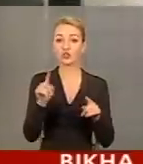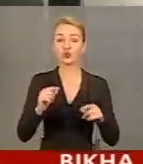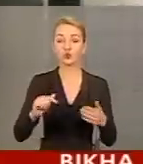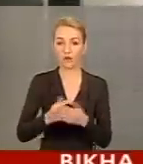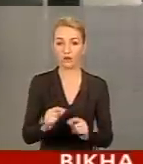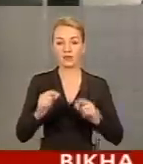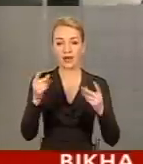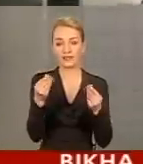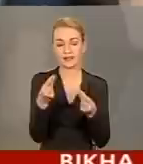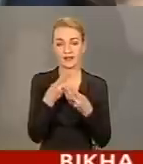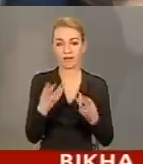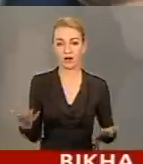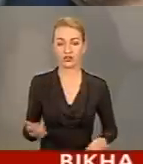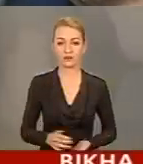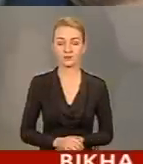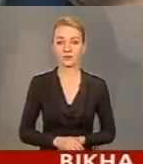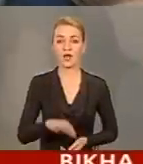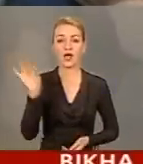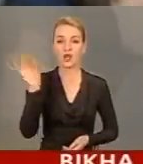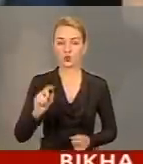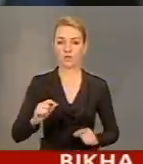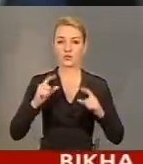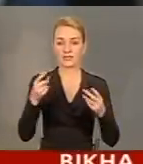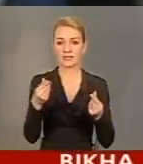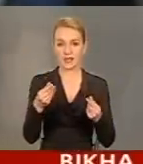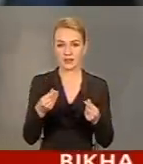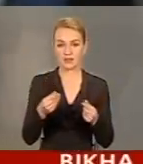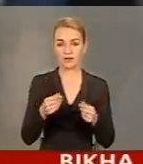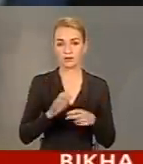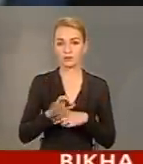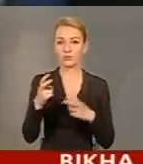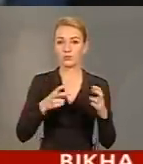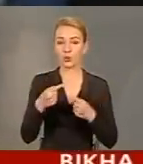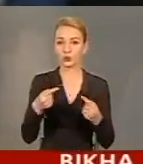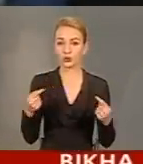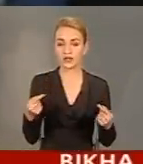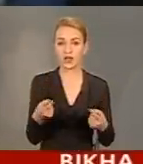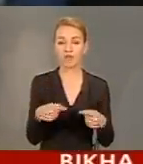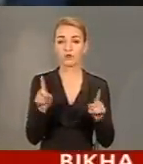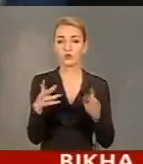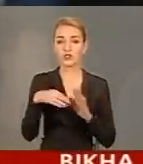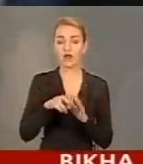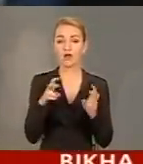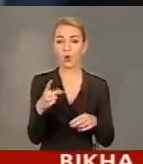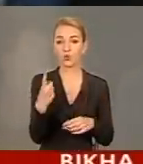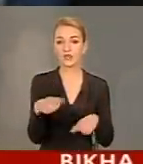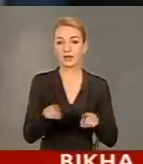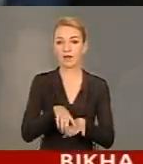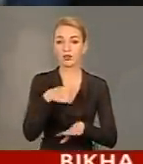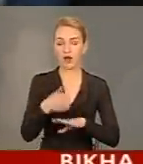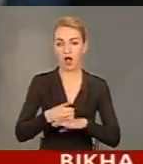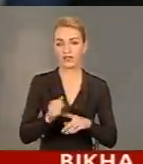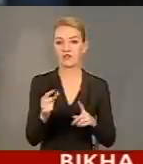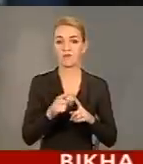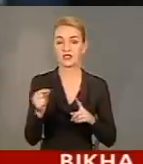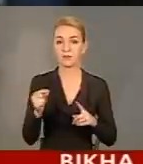підняти ціни, не бачать. Резко возросли ціни производительної промисловної продукції, в тому числі, як одне з таких головних у нас, в